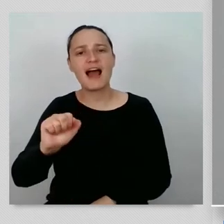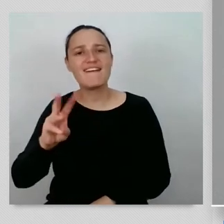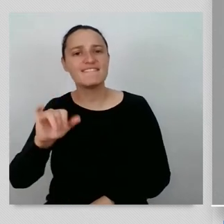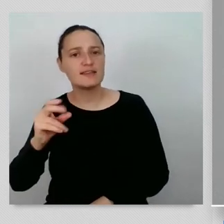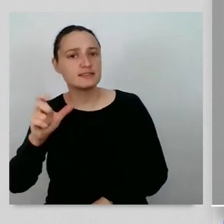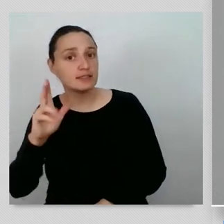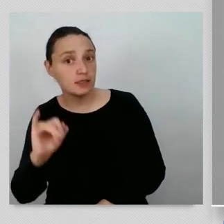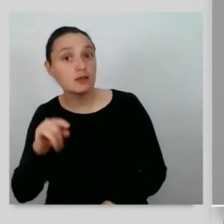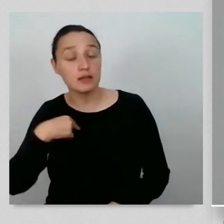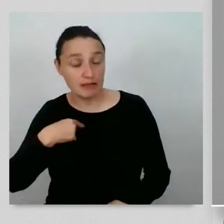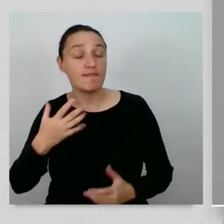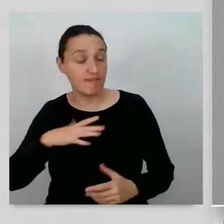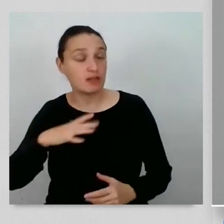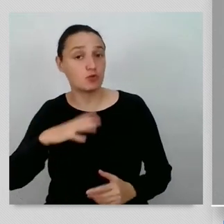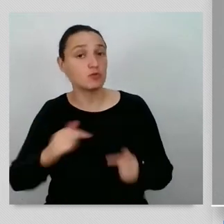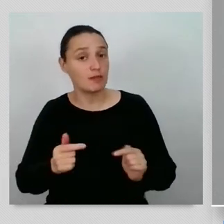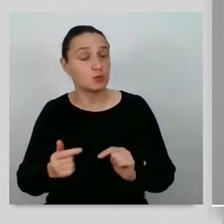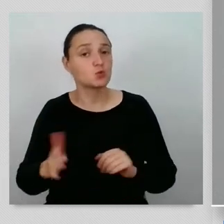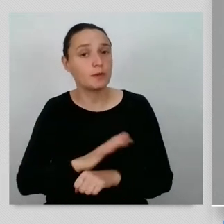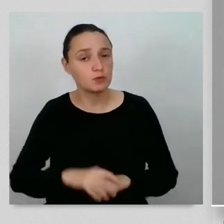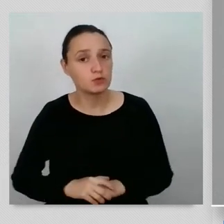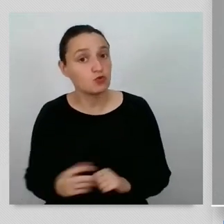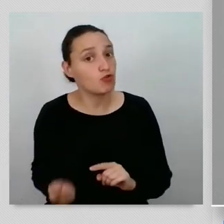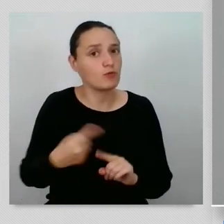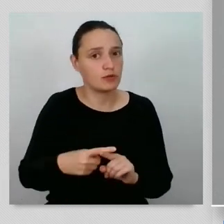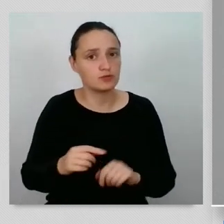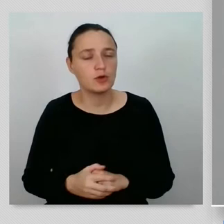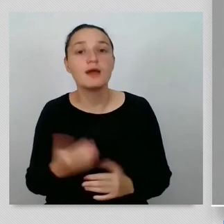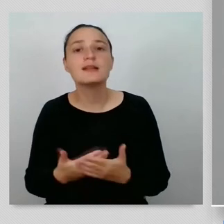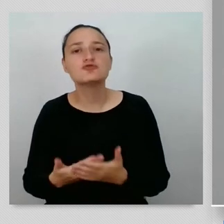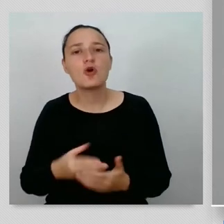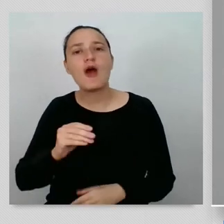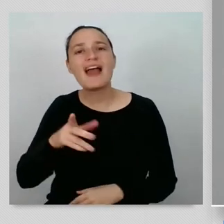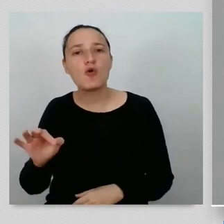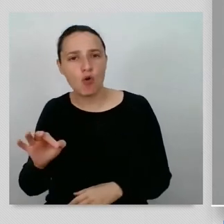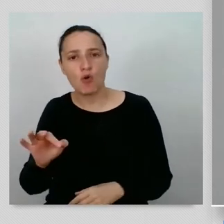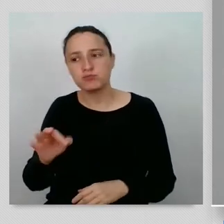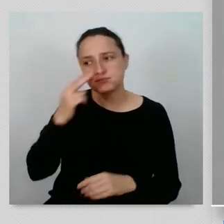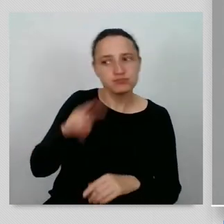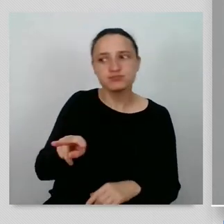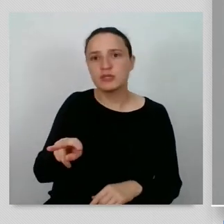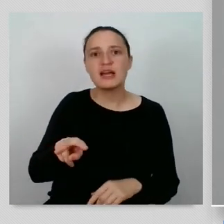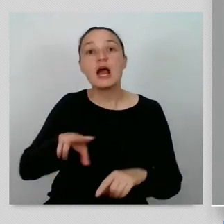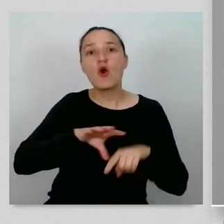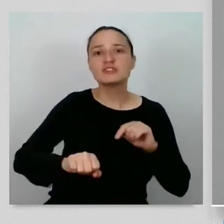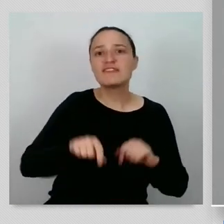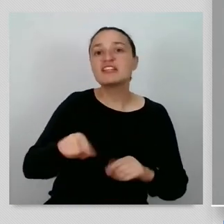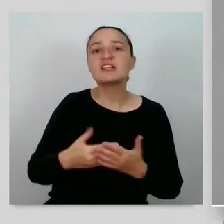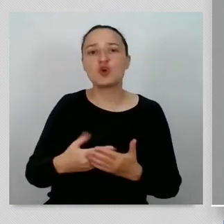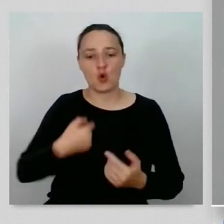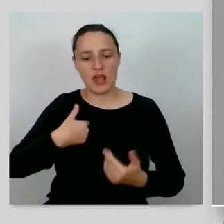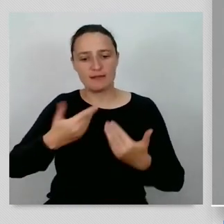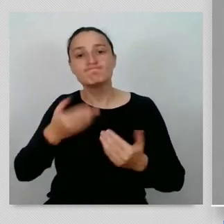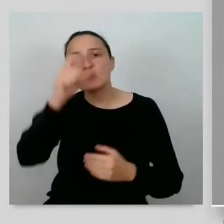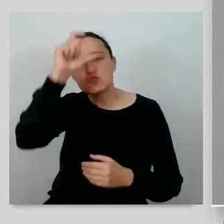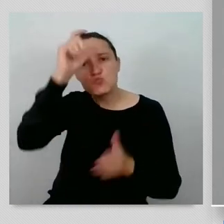debatę warto uzupełnić, bo dlaczego patrzę na ekologię z perspektywy konserwatywnej? Dlatego, że stawiam człowieka w środku, dlatego, że